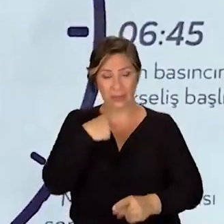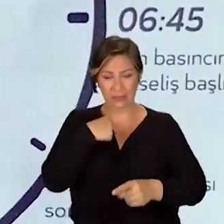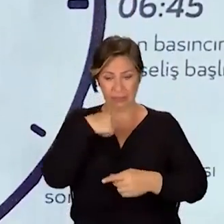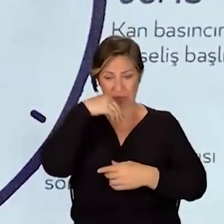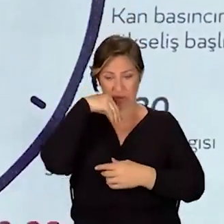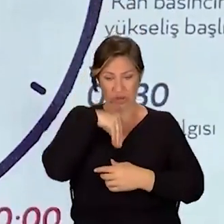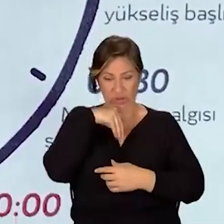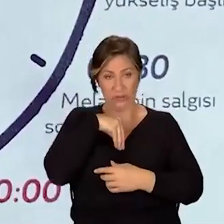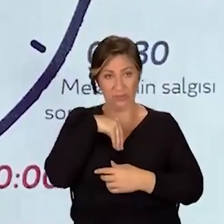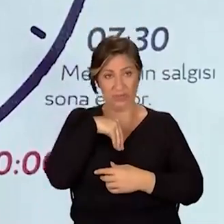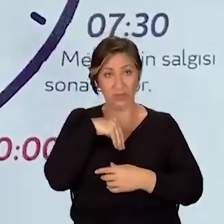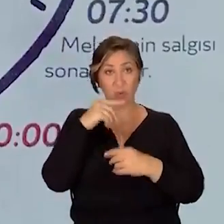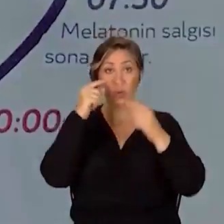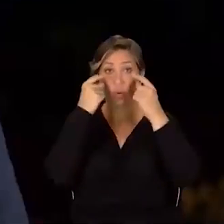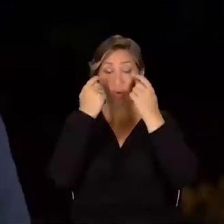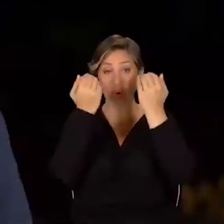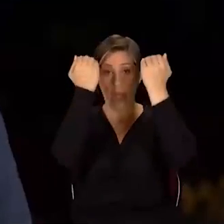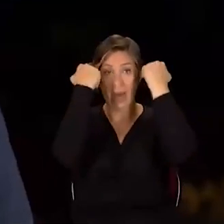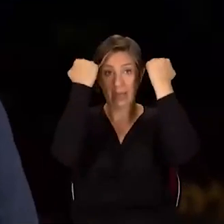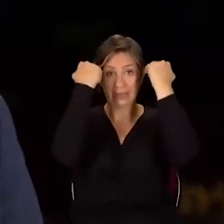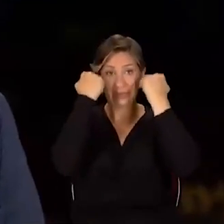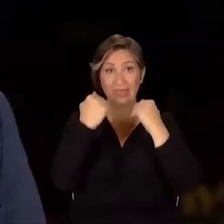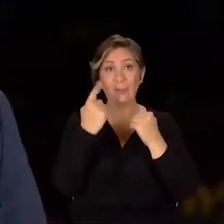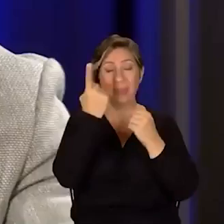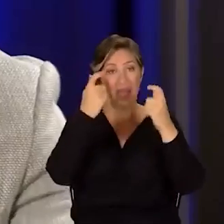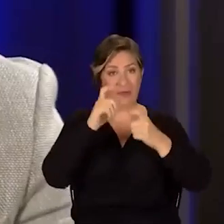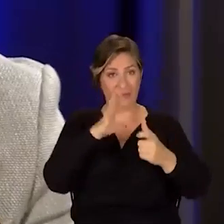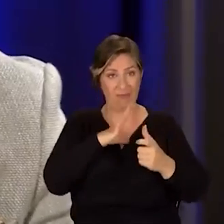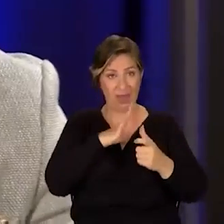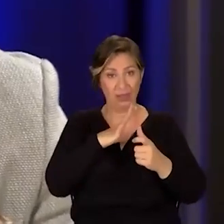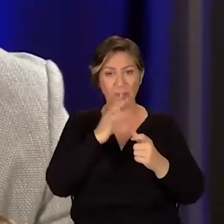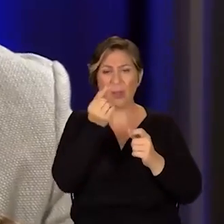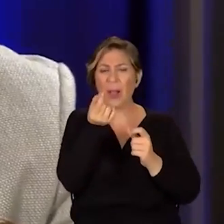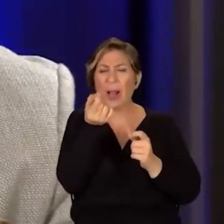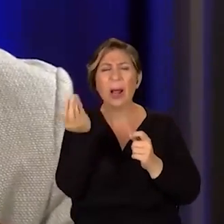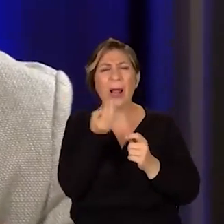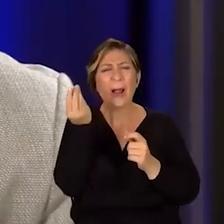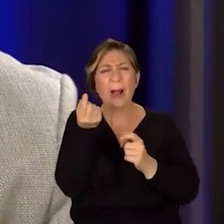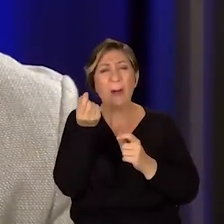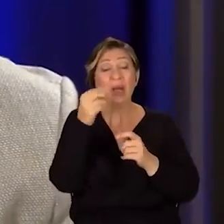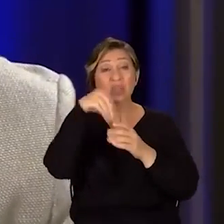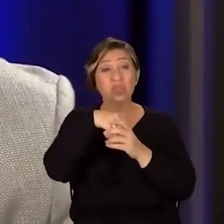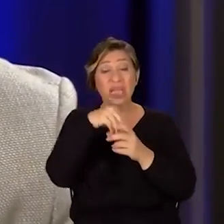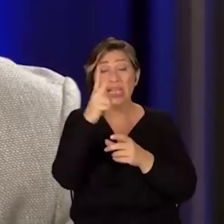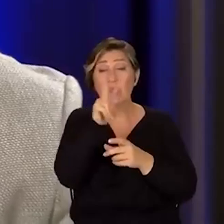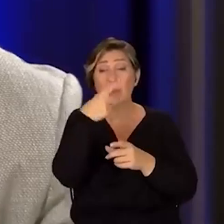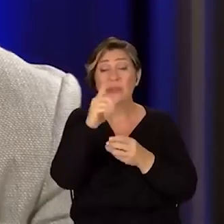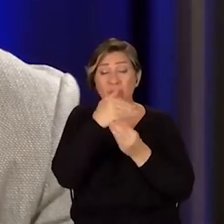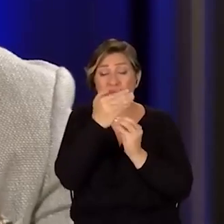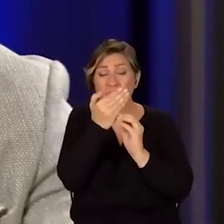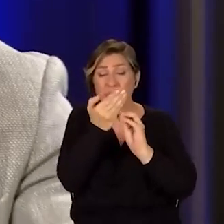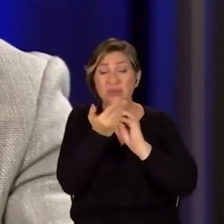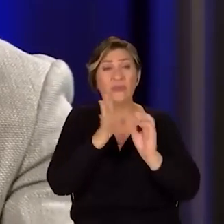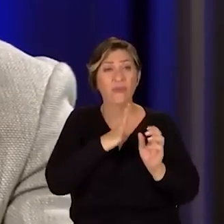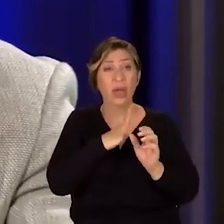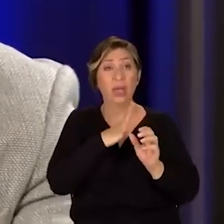demin hocamızın anlattığı gözün arkasında bir yer var. Topliğine büyüklüğünde ama içerisinde 20 bin tane hücre var. Çok hassas